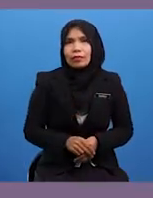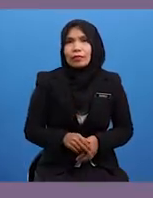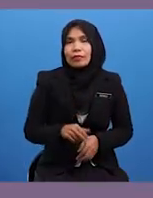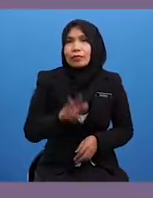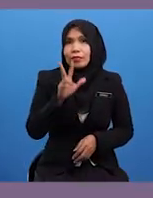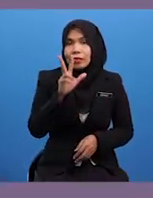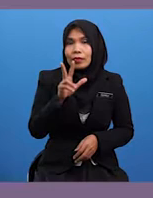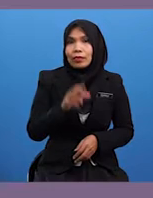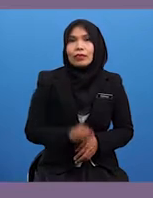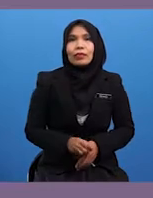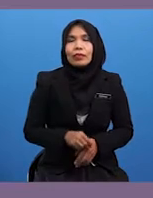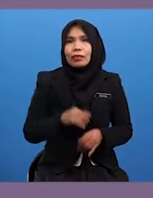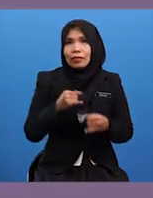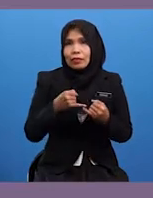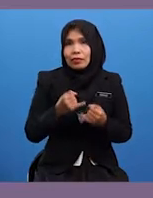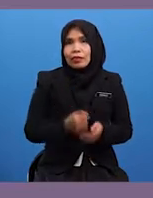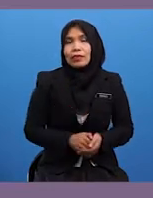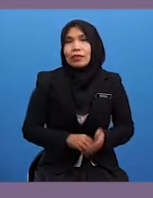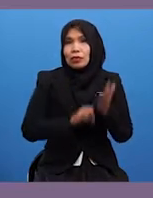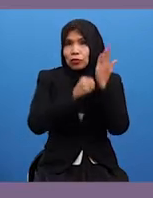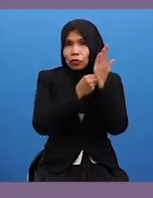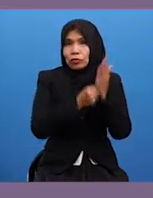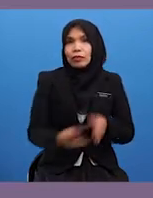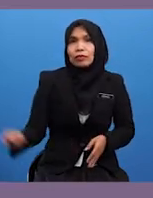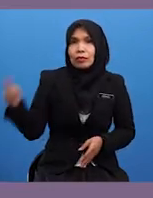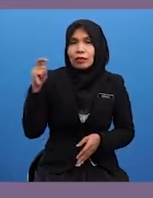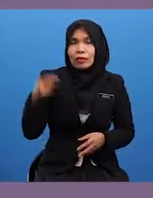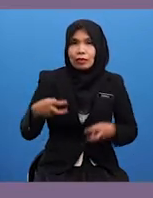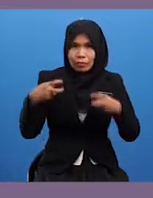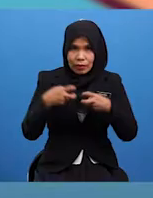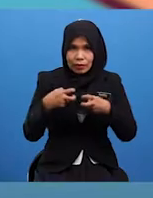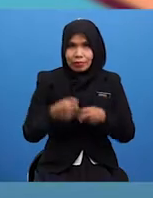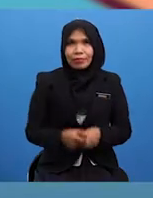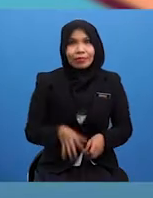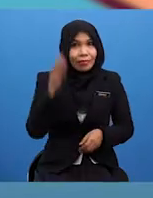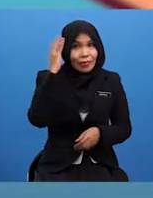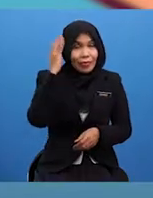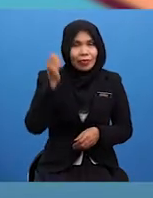3 jenis sumber tenaga elektrik. Adakah kamu masih ingat?